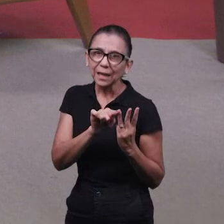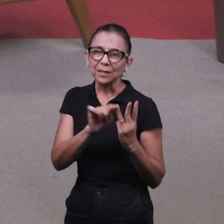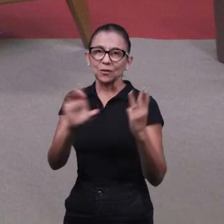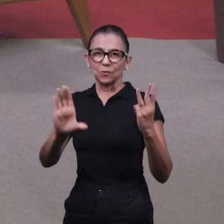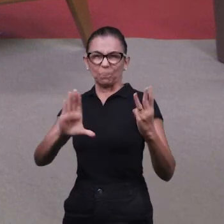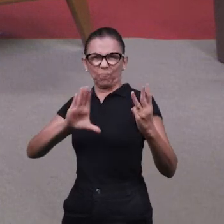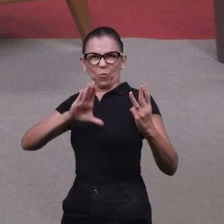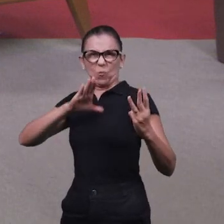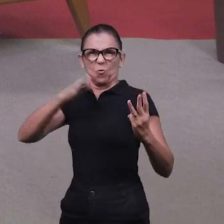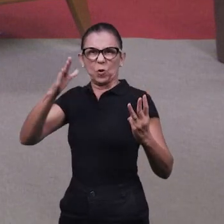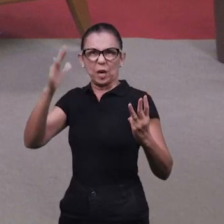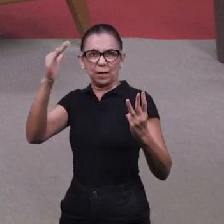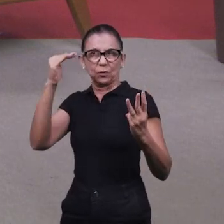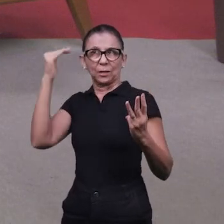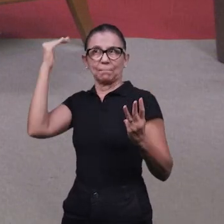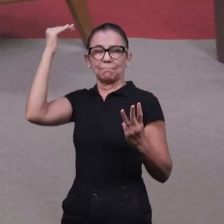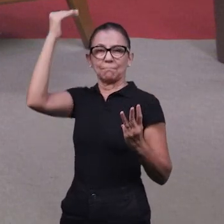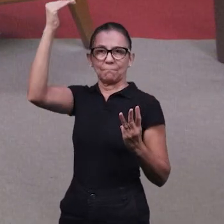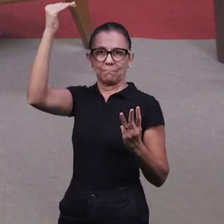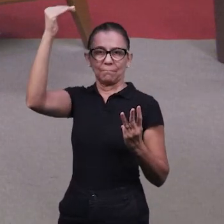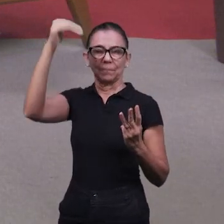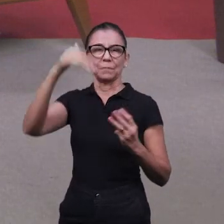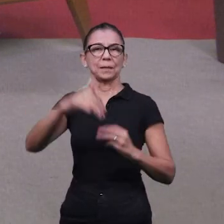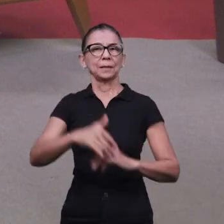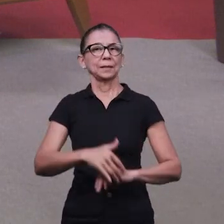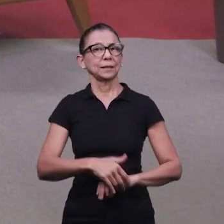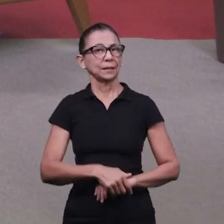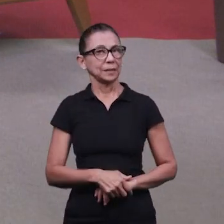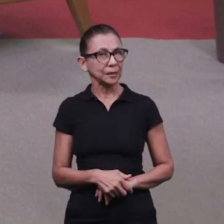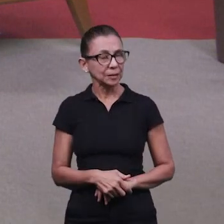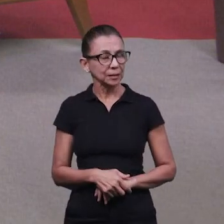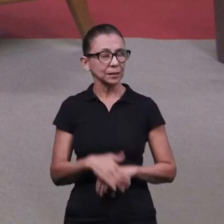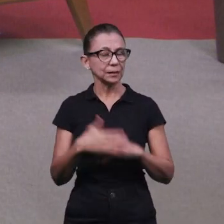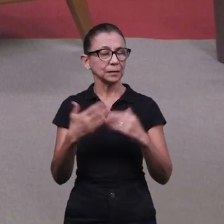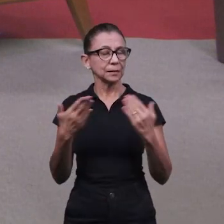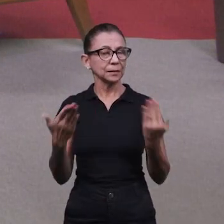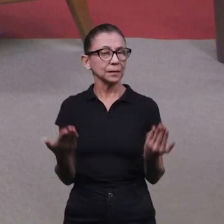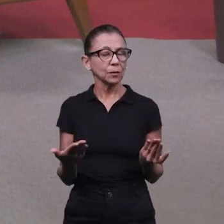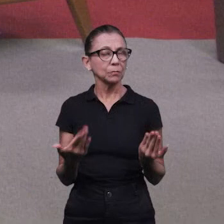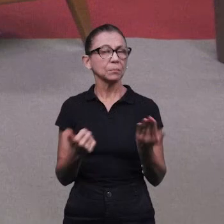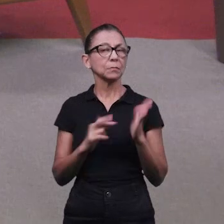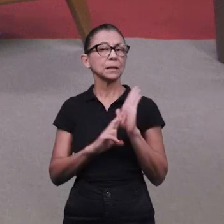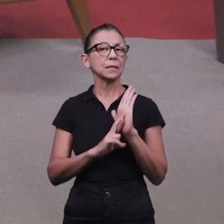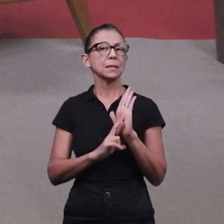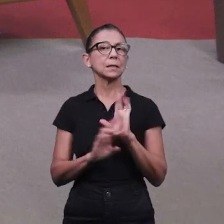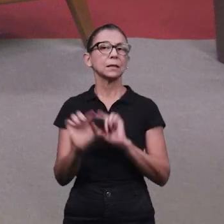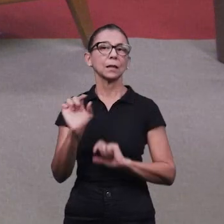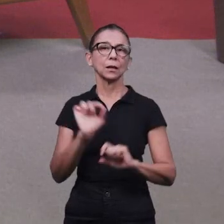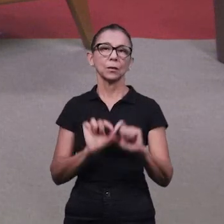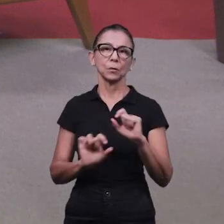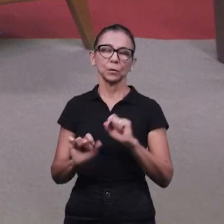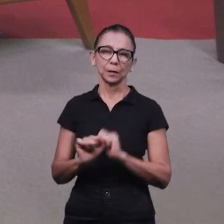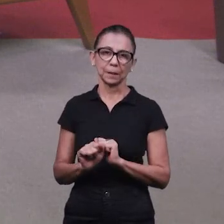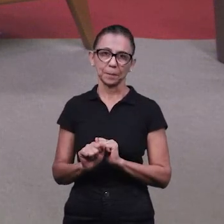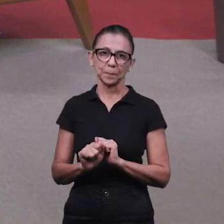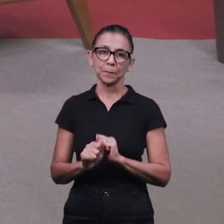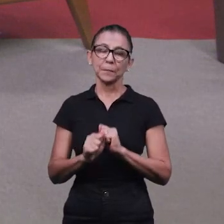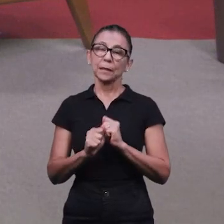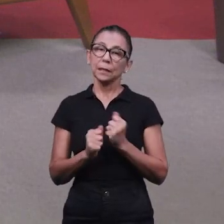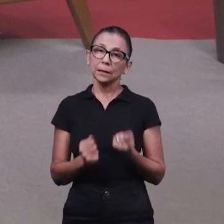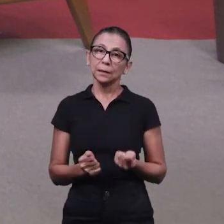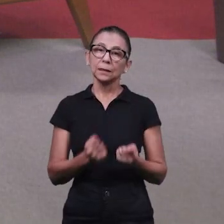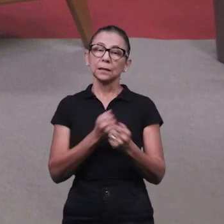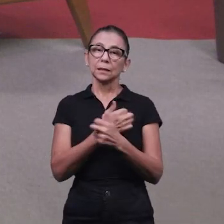de cet aspect d'audace, n'est-ce pas? Mais il y a des actions qui sont restreintes, exclusives de la